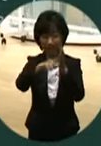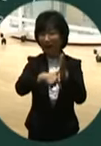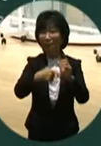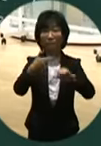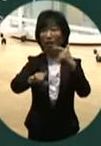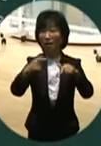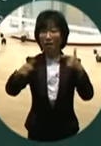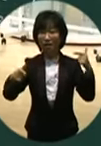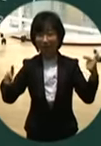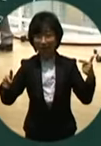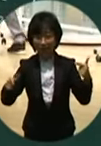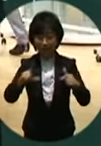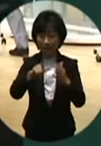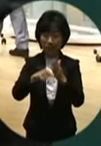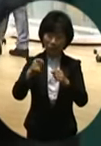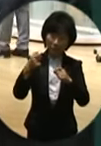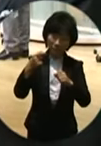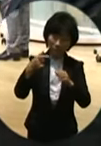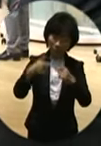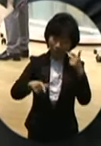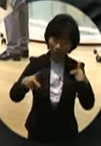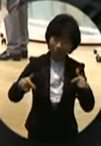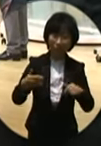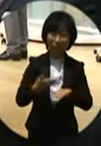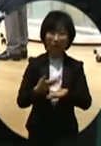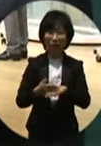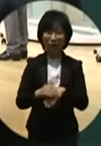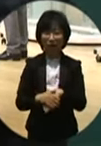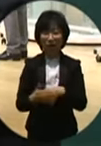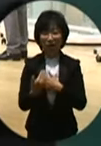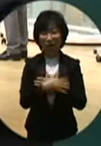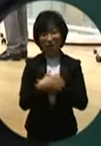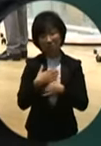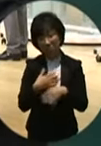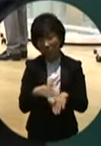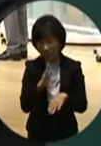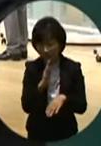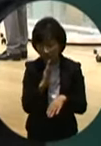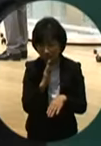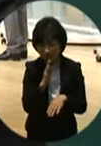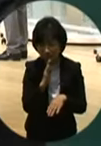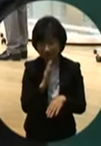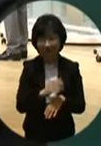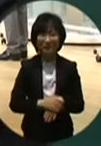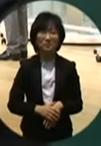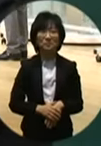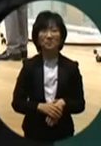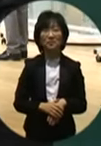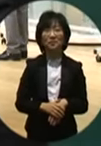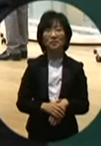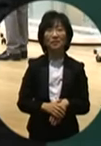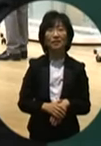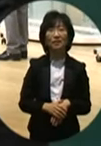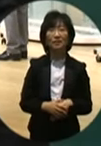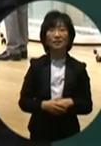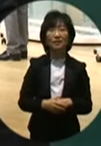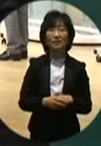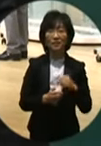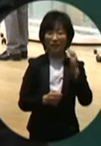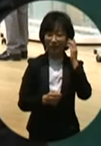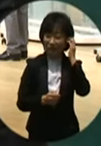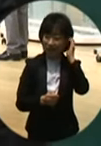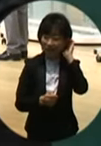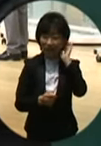time differences. 그러니 뭐 육신적인만 가지고 얘기하는 것 같이 보였습니다만은. 우리에게 하나님 주신 영적인